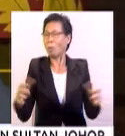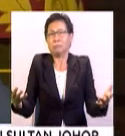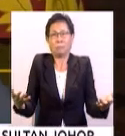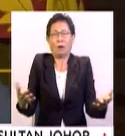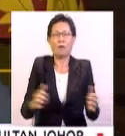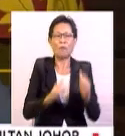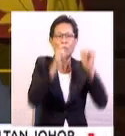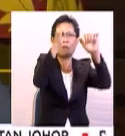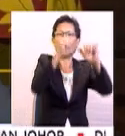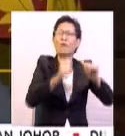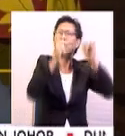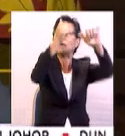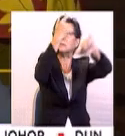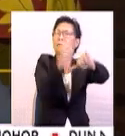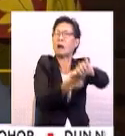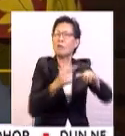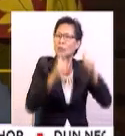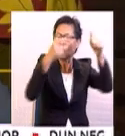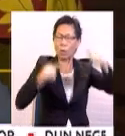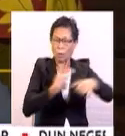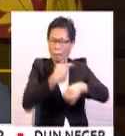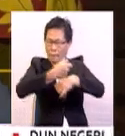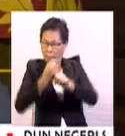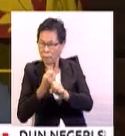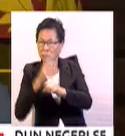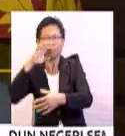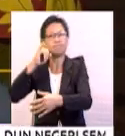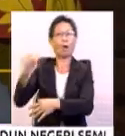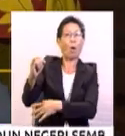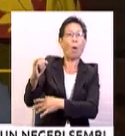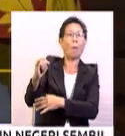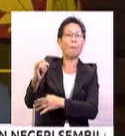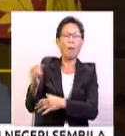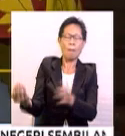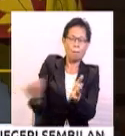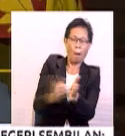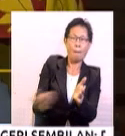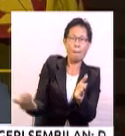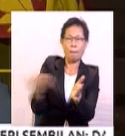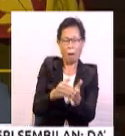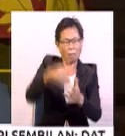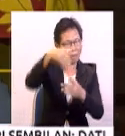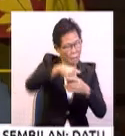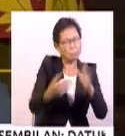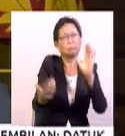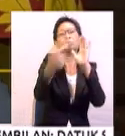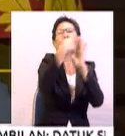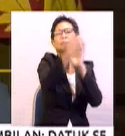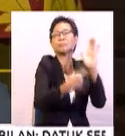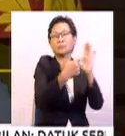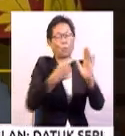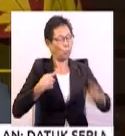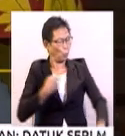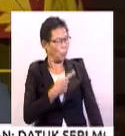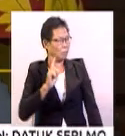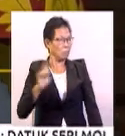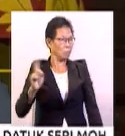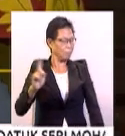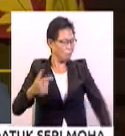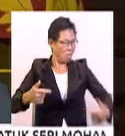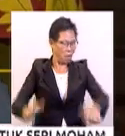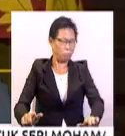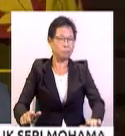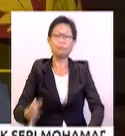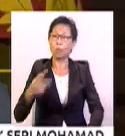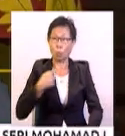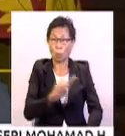first and foremost, we have to ensure that terrorism does not lift its head in Sri Lanka. We cannot allow that. And